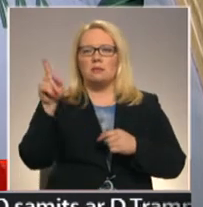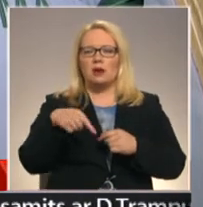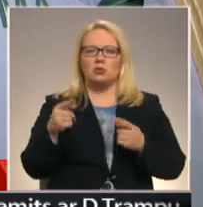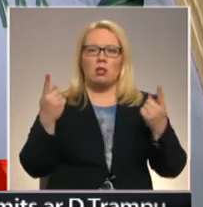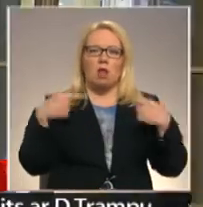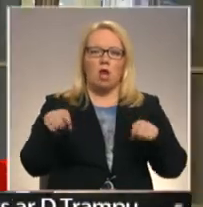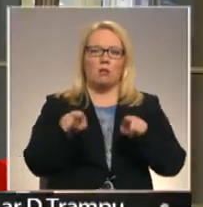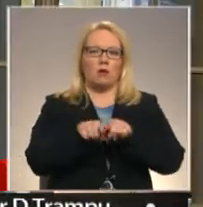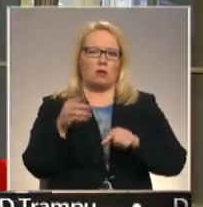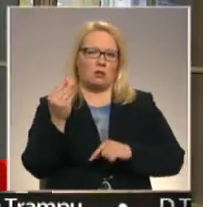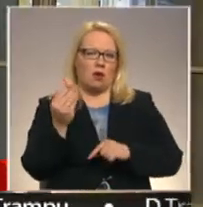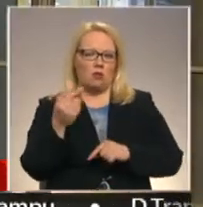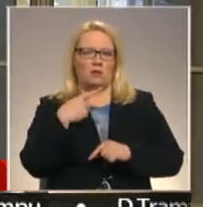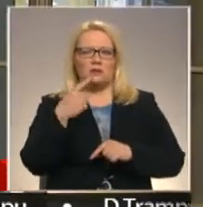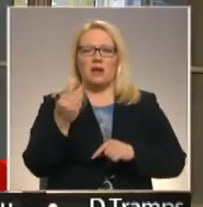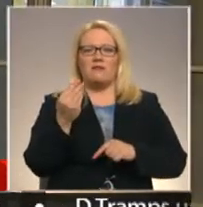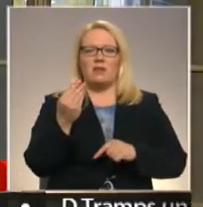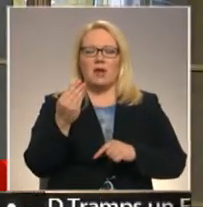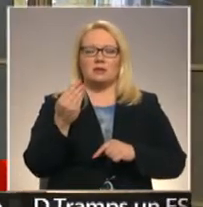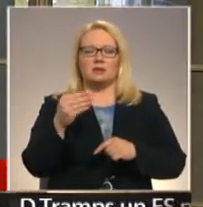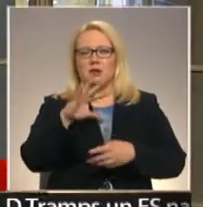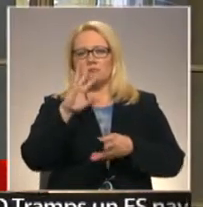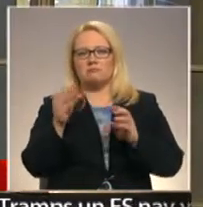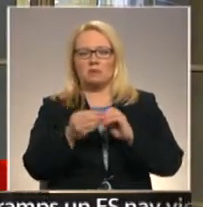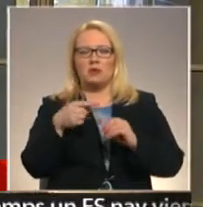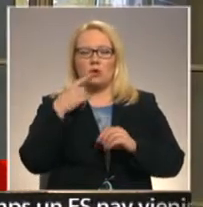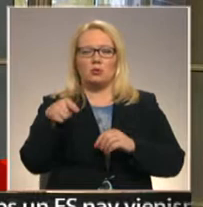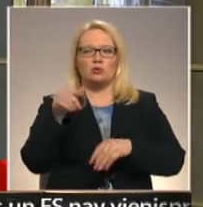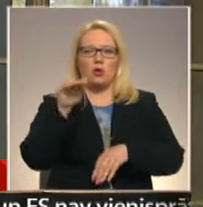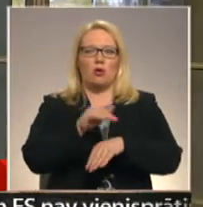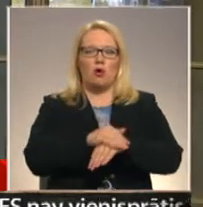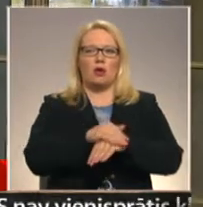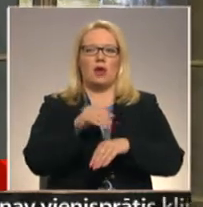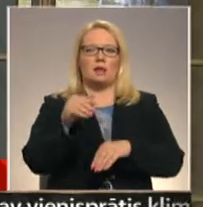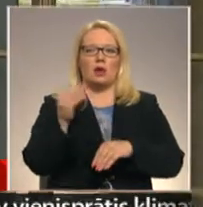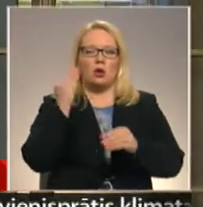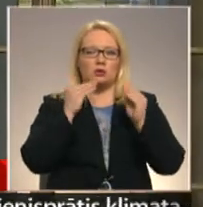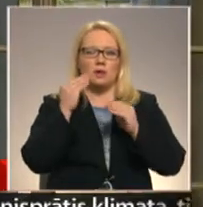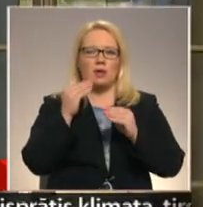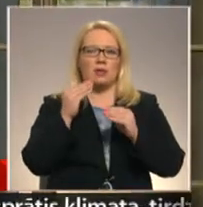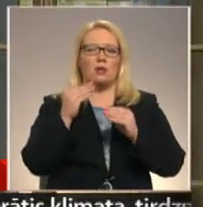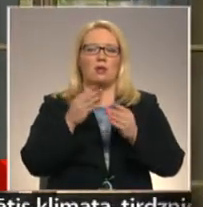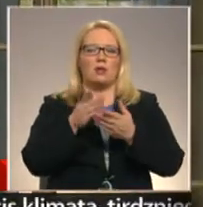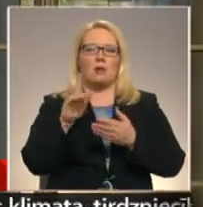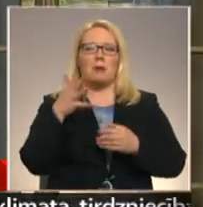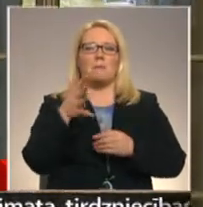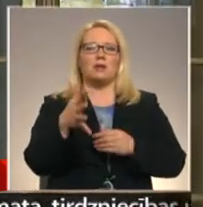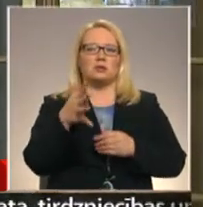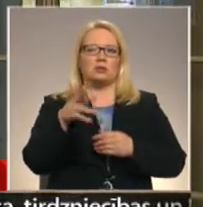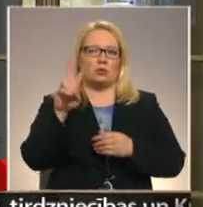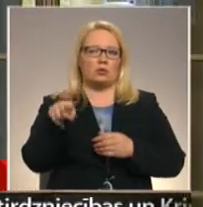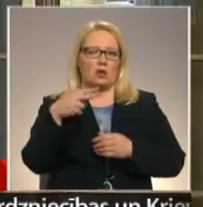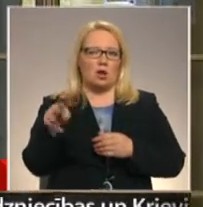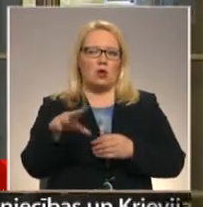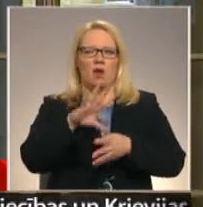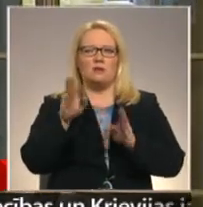laiku, gan naudu. Finansiāla izteiksmē, ja mēs runājam par šo konkrētu kosmētikas līniju, tas izmaksā apmēram 5000 eiro plus